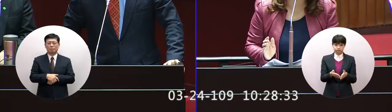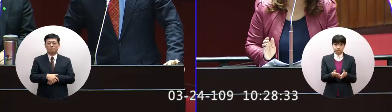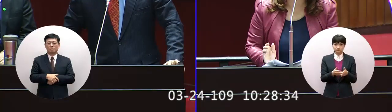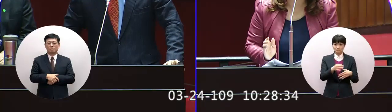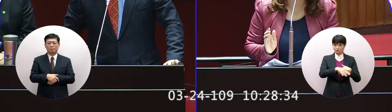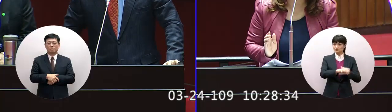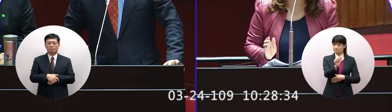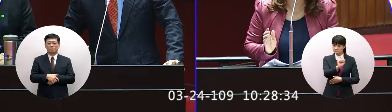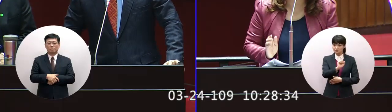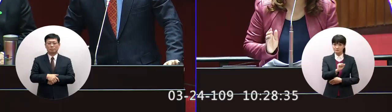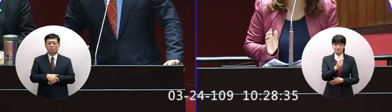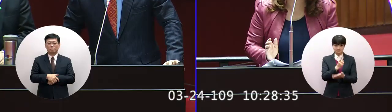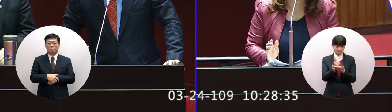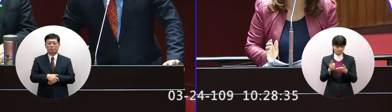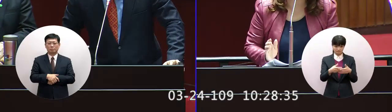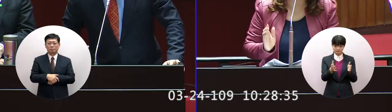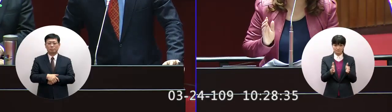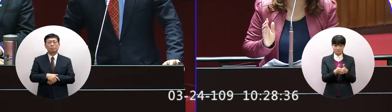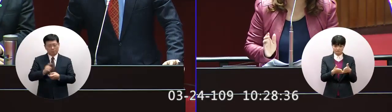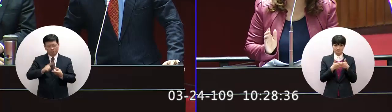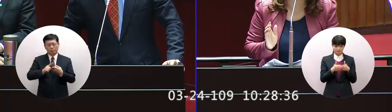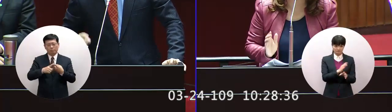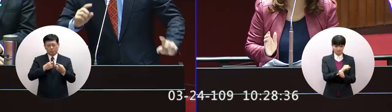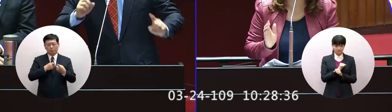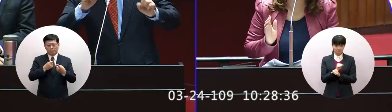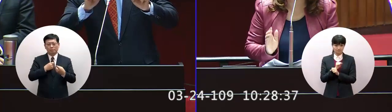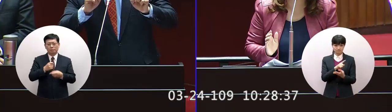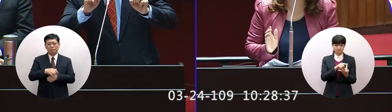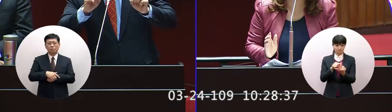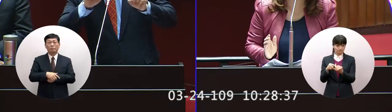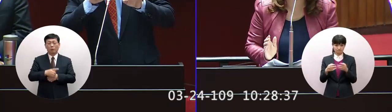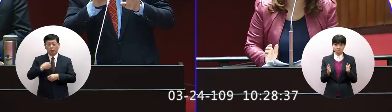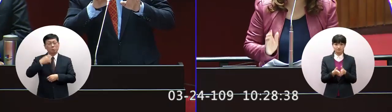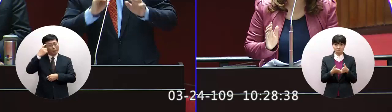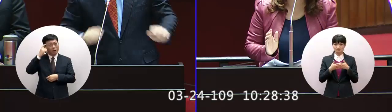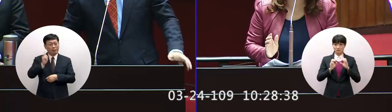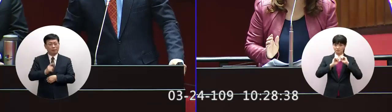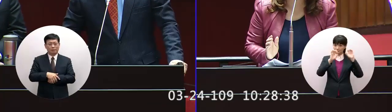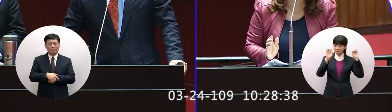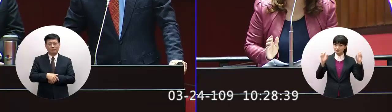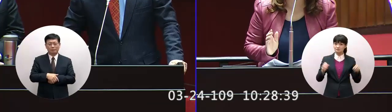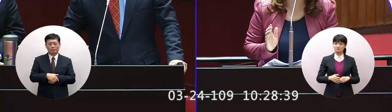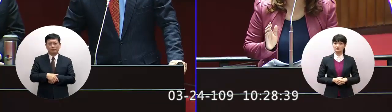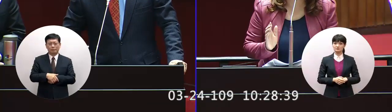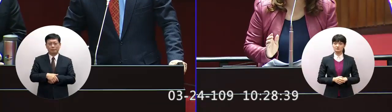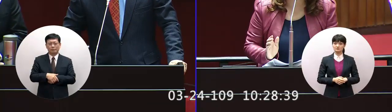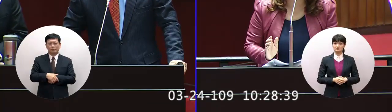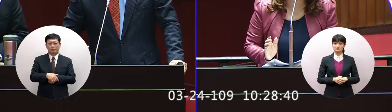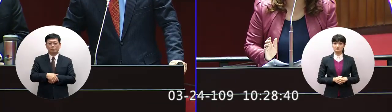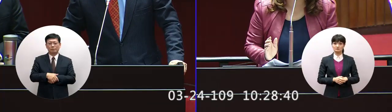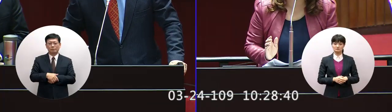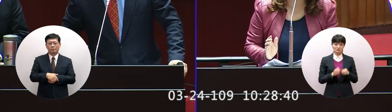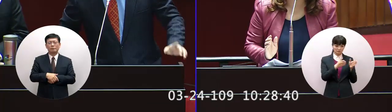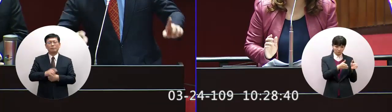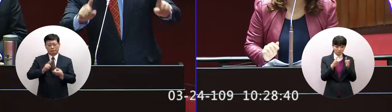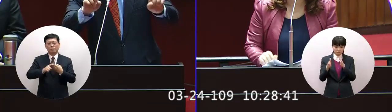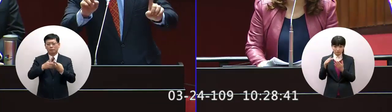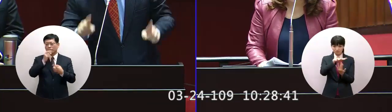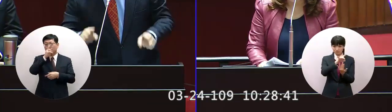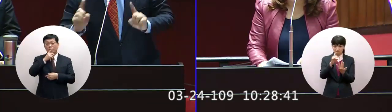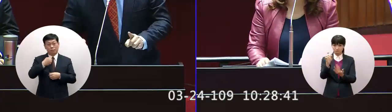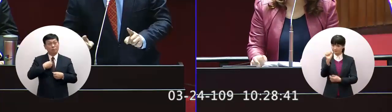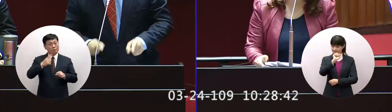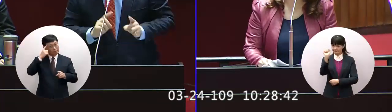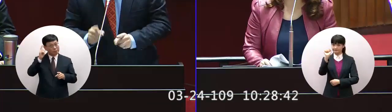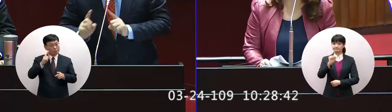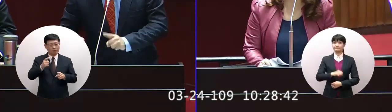一个管道我们都应该尽可能的做到防疫的这个宣导，不应该有所个别的选择。 没错没错，所以